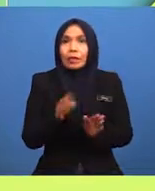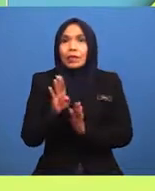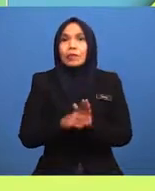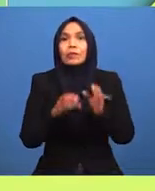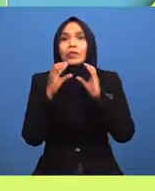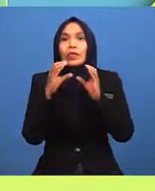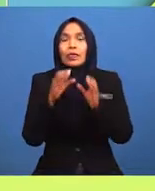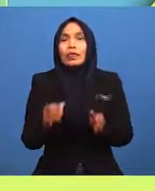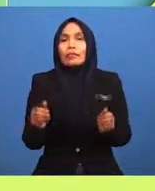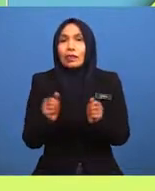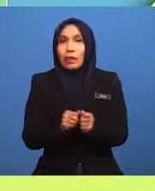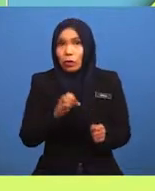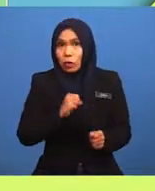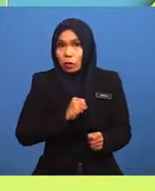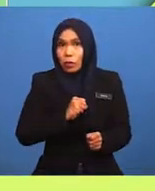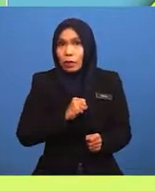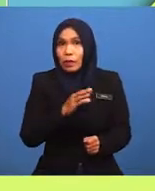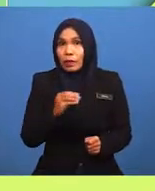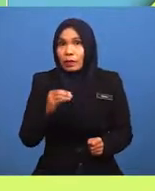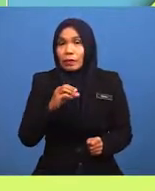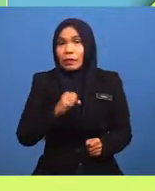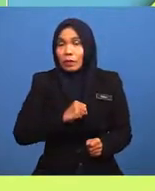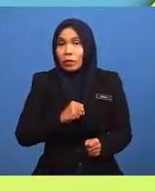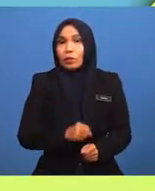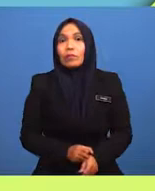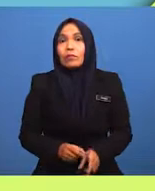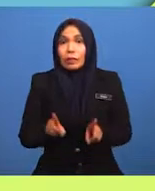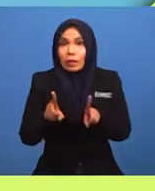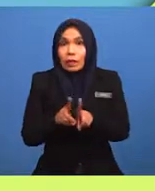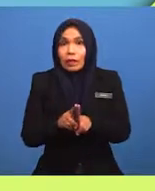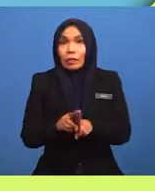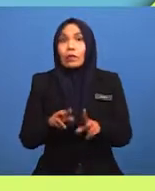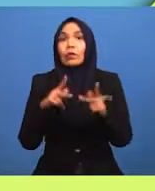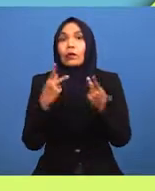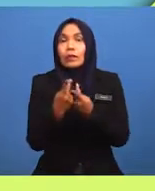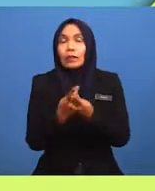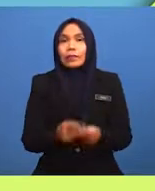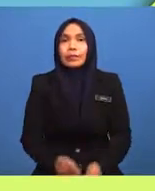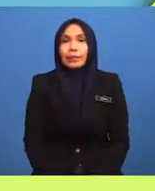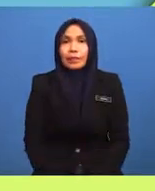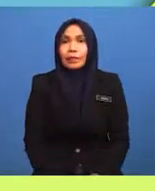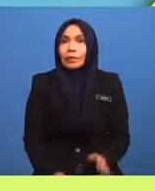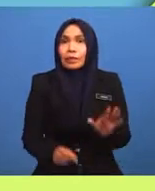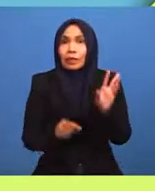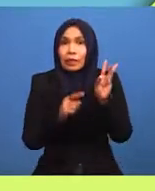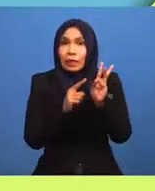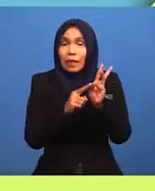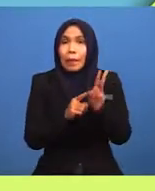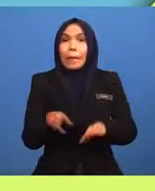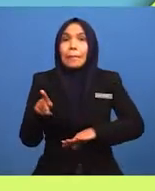santun sesama ahli keluarga. Enam, memakai pakaian yang